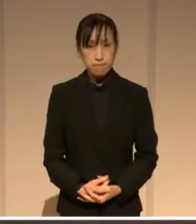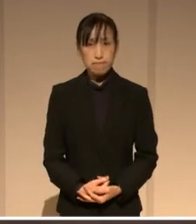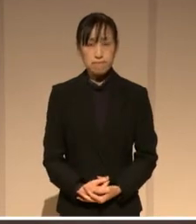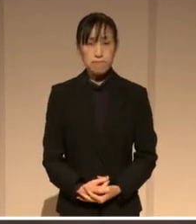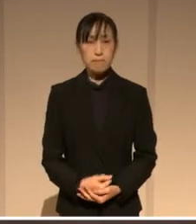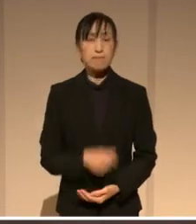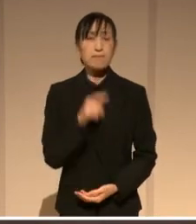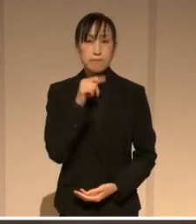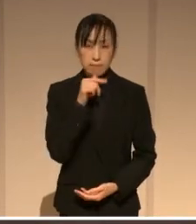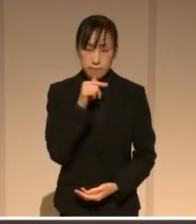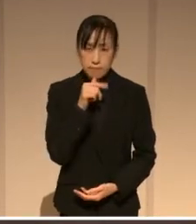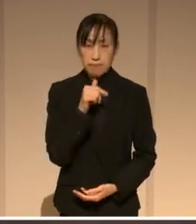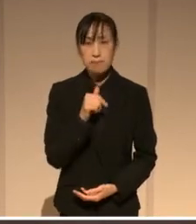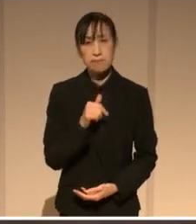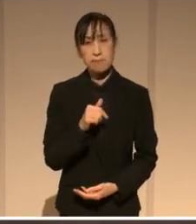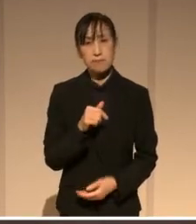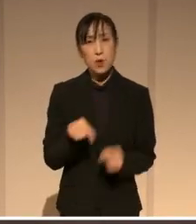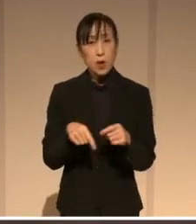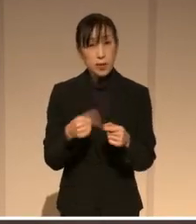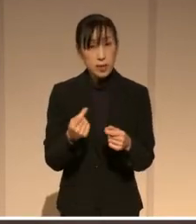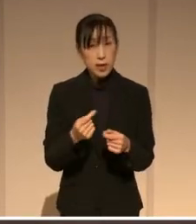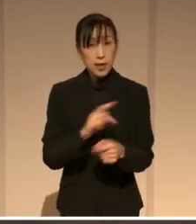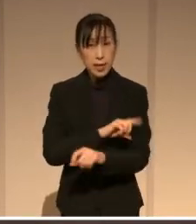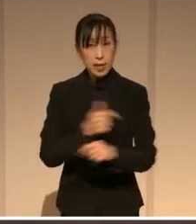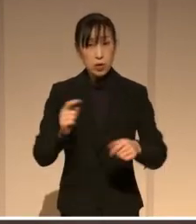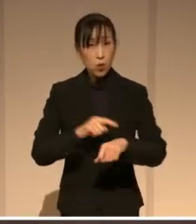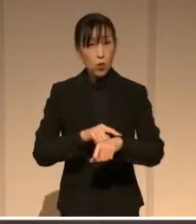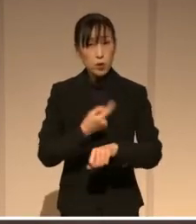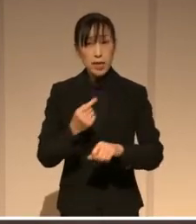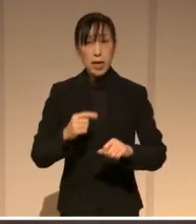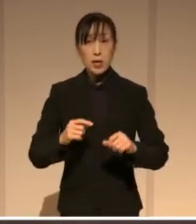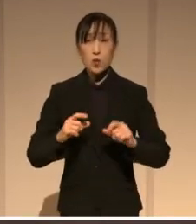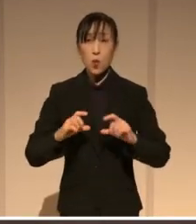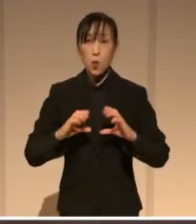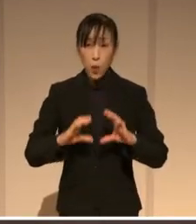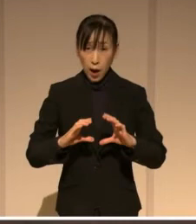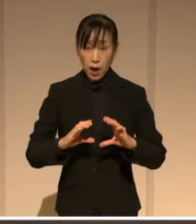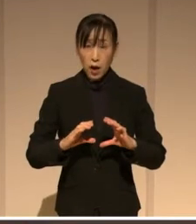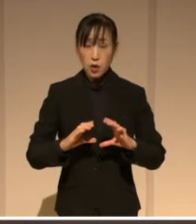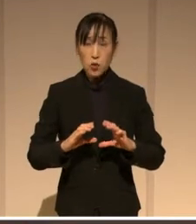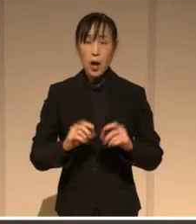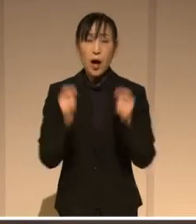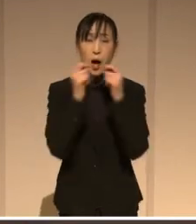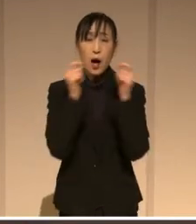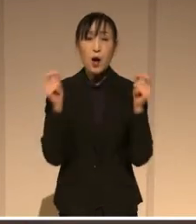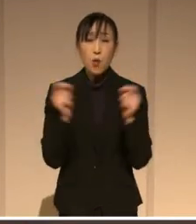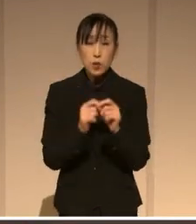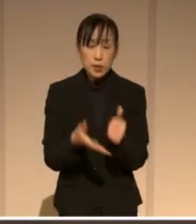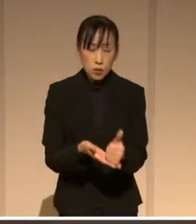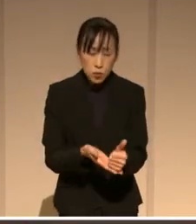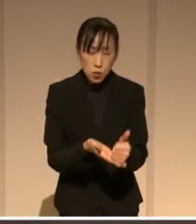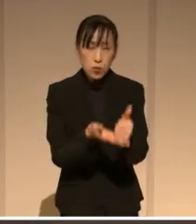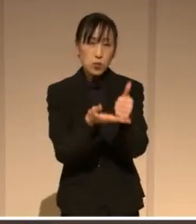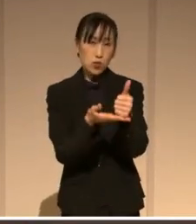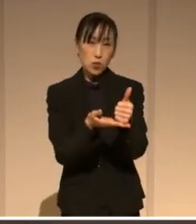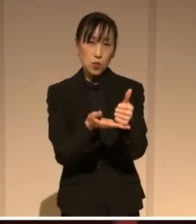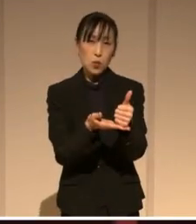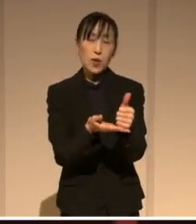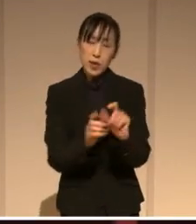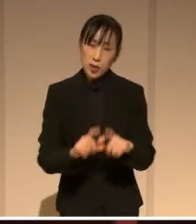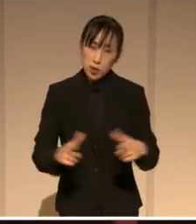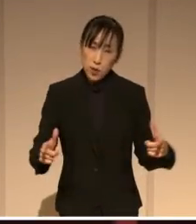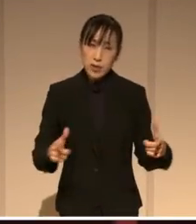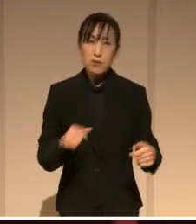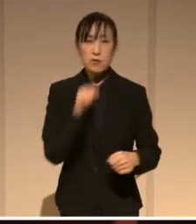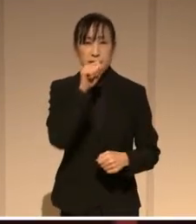きっかけに本当にね多様性のはーだったりま個人を尊重するっていうところが広がっていくといいですよね皆さんありがとうござい